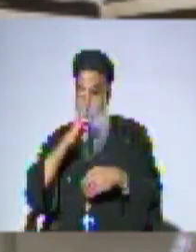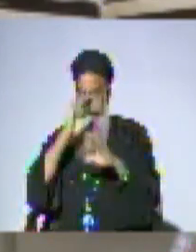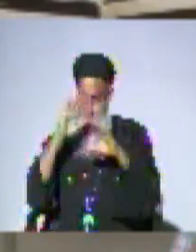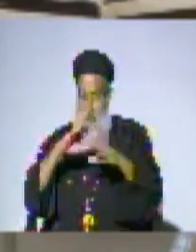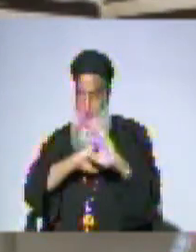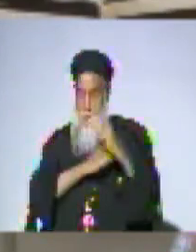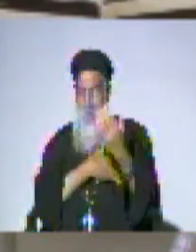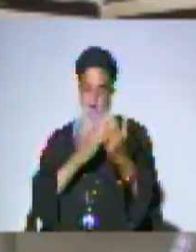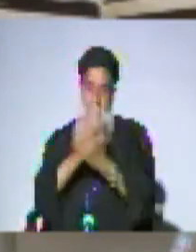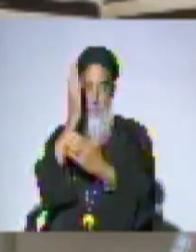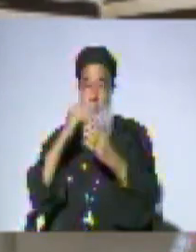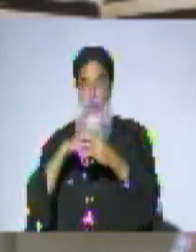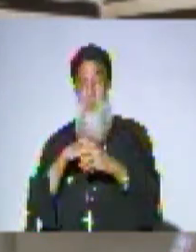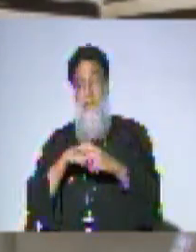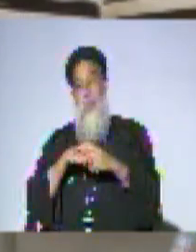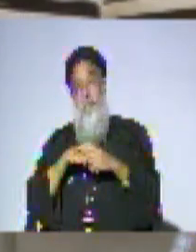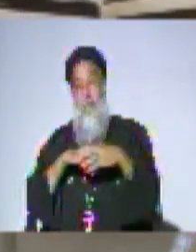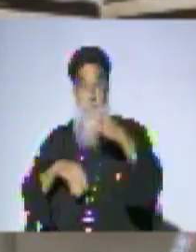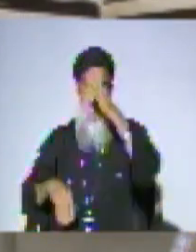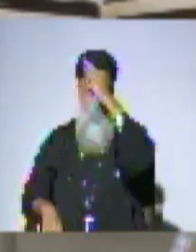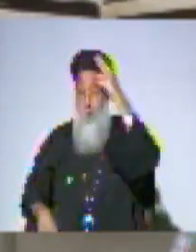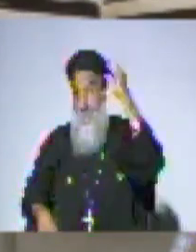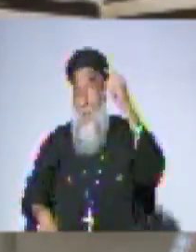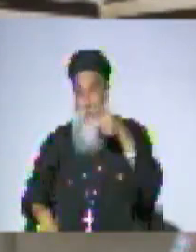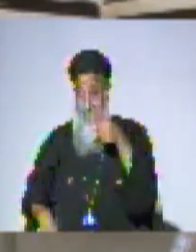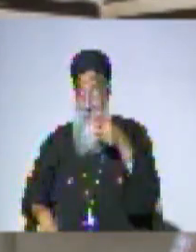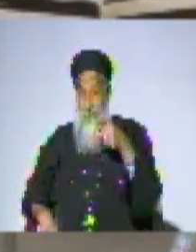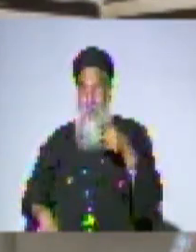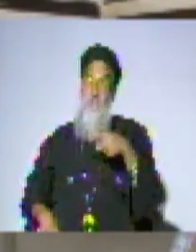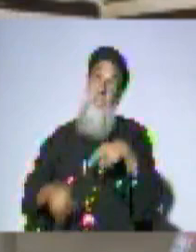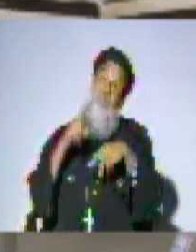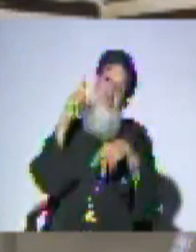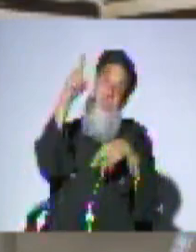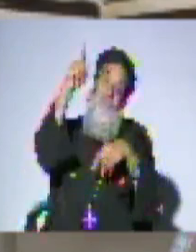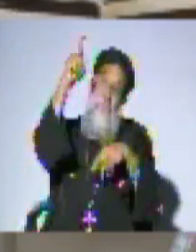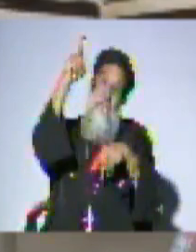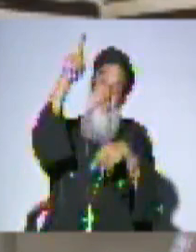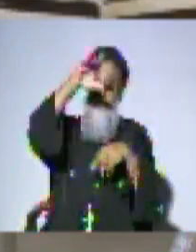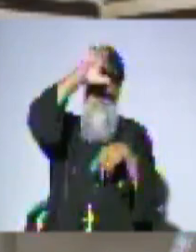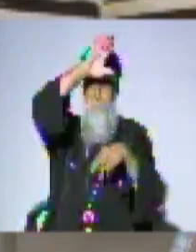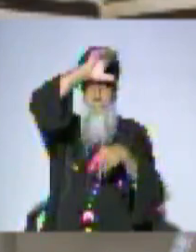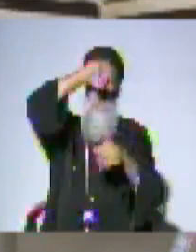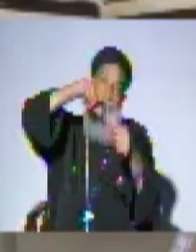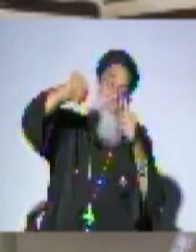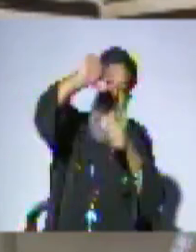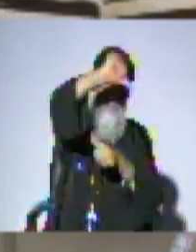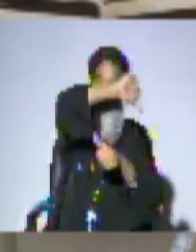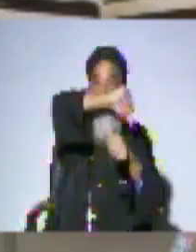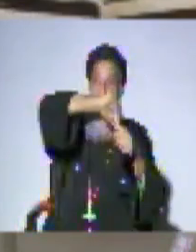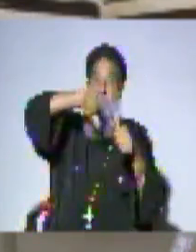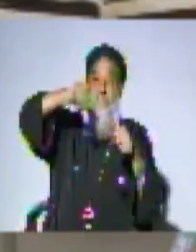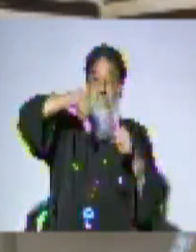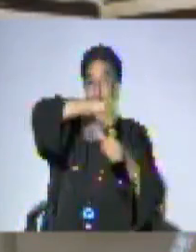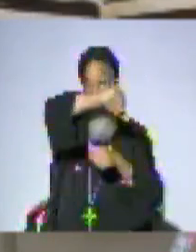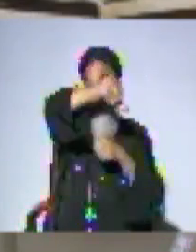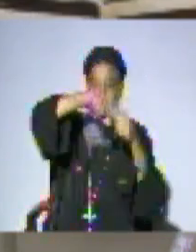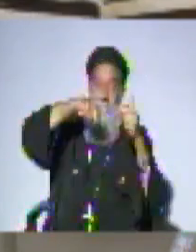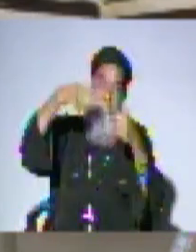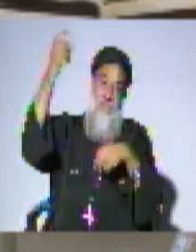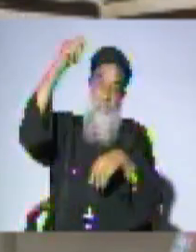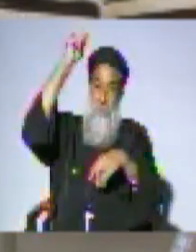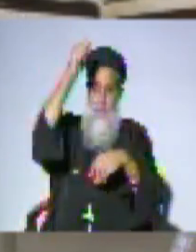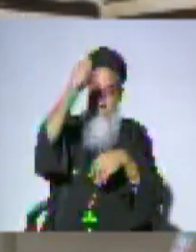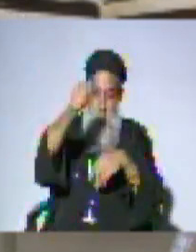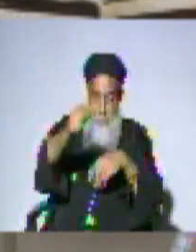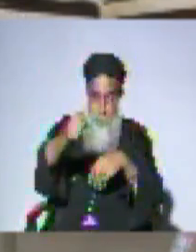كويس. فعايز أقول يعني أنه الله ملك الدهور وهو اللي حط